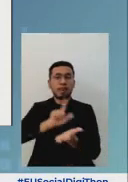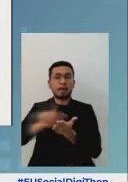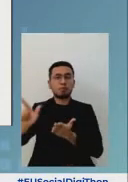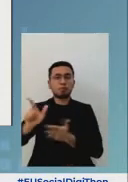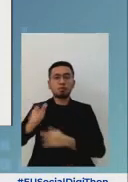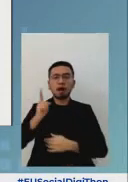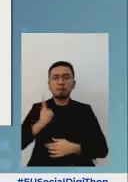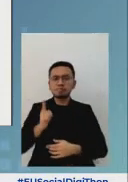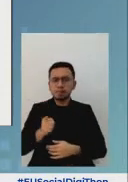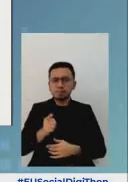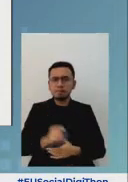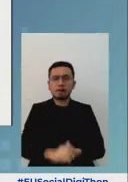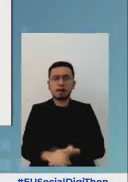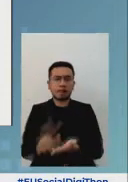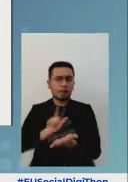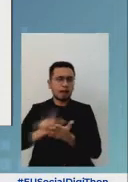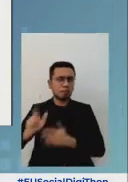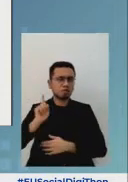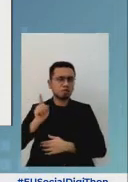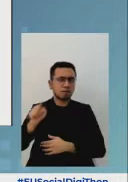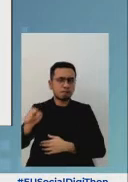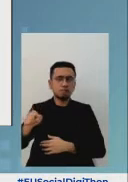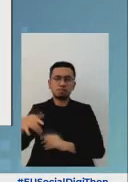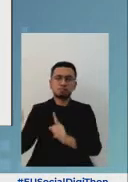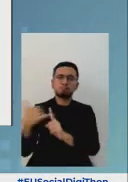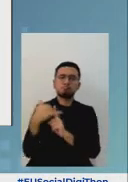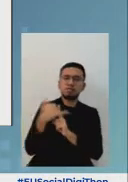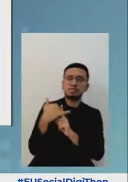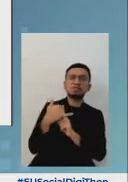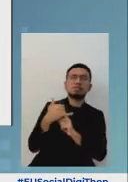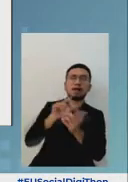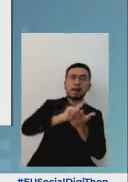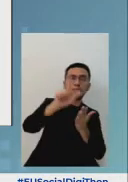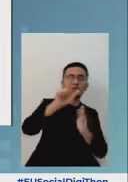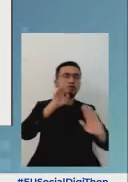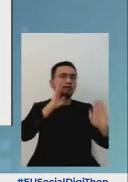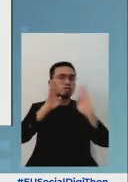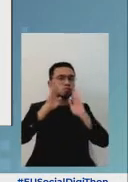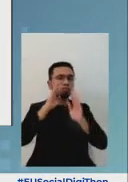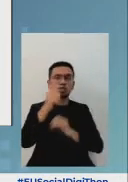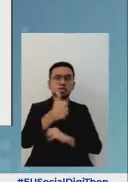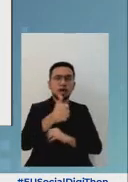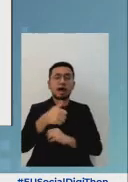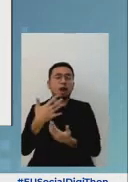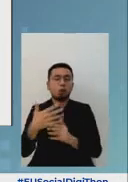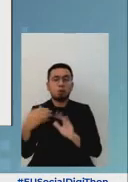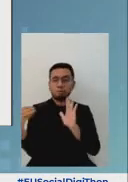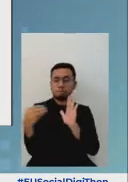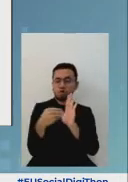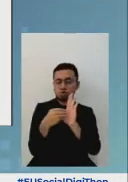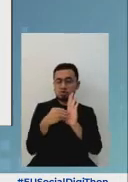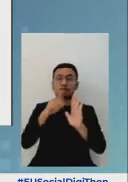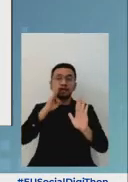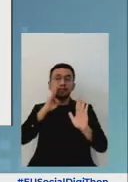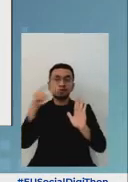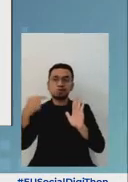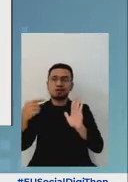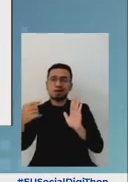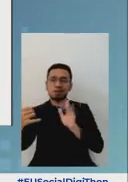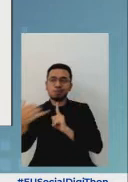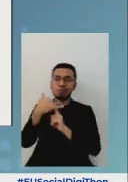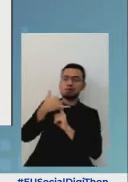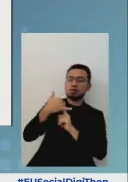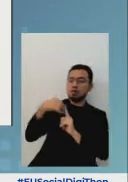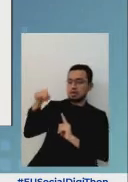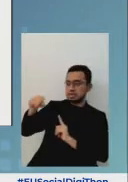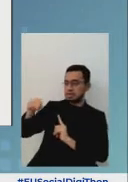report ya, dia membuli begitu ya, itu disampaikan. Nah kemudian juga teman-teman yang melihat,